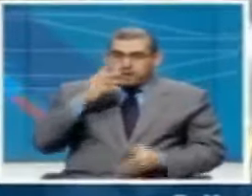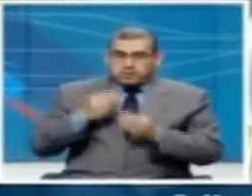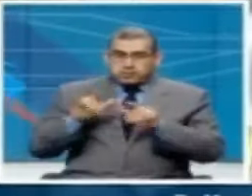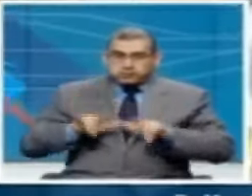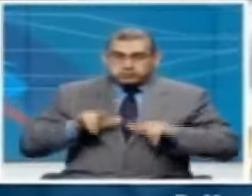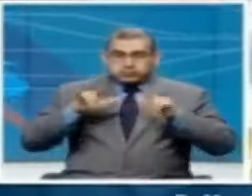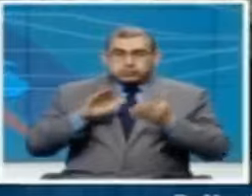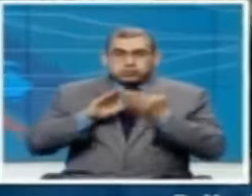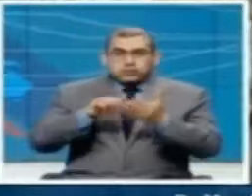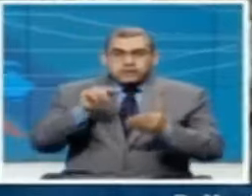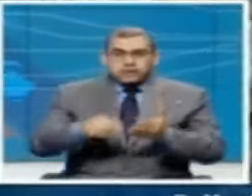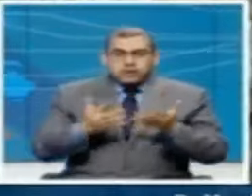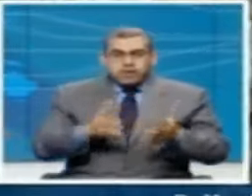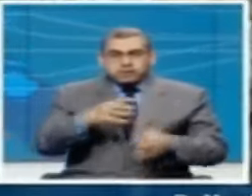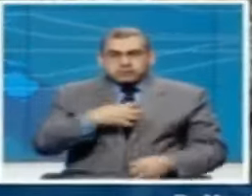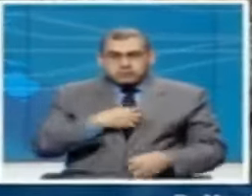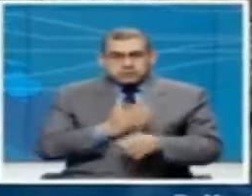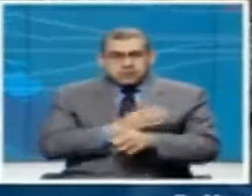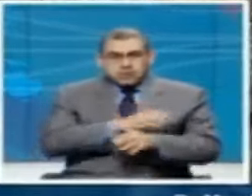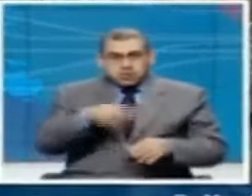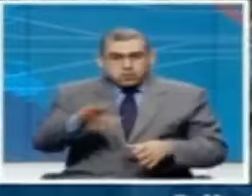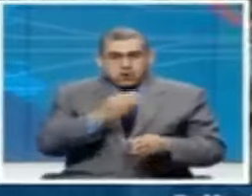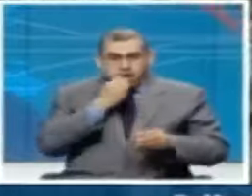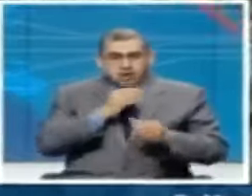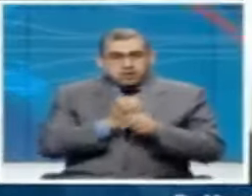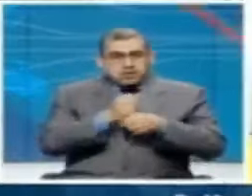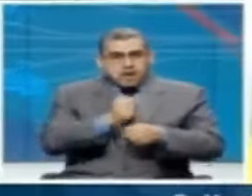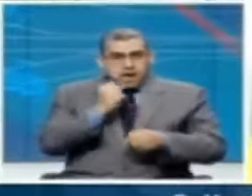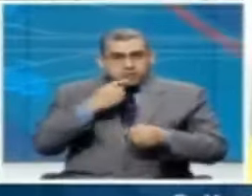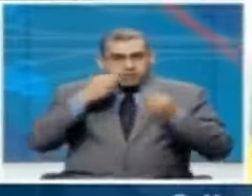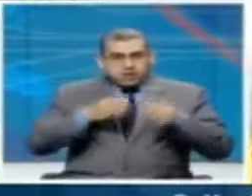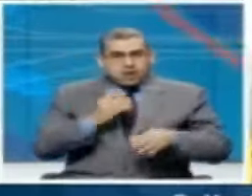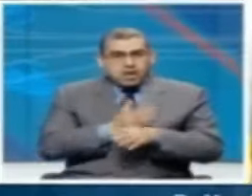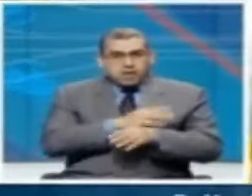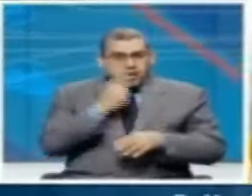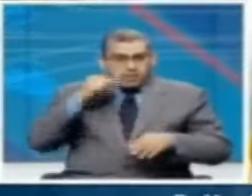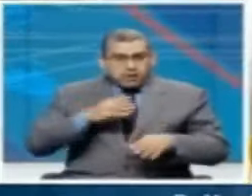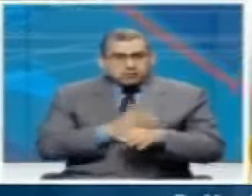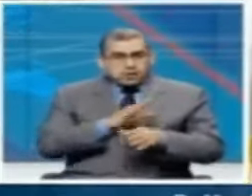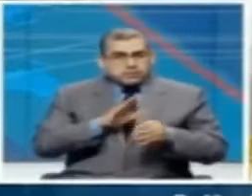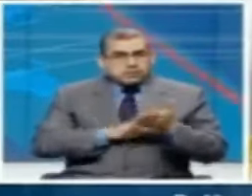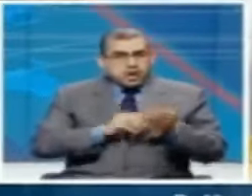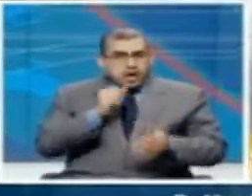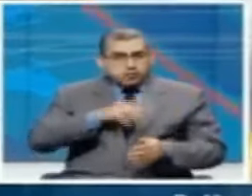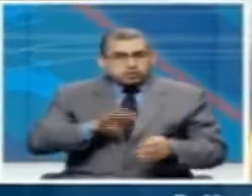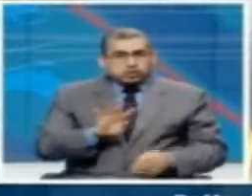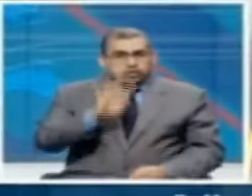للمساهمه في تخفيف الازمه الانسانيه الحاده وتدهور الاحوال المعيشيه للمواطنين بشمال قطاع